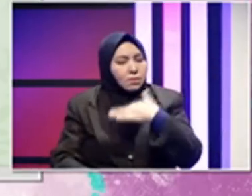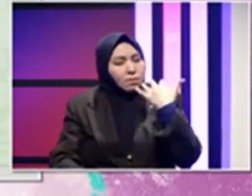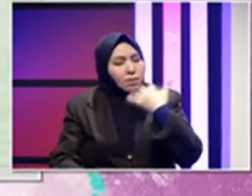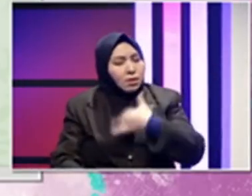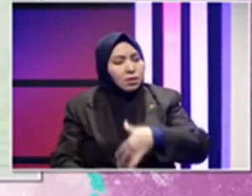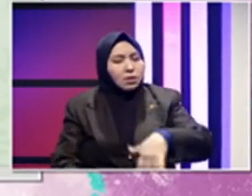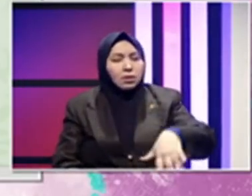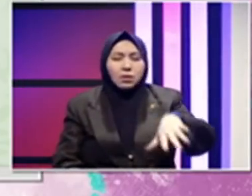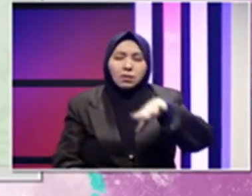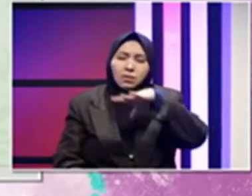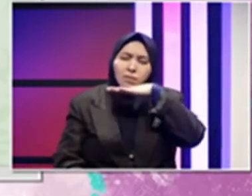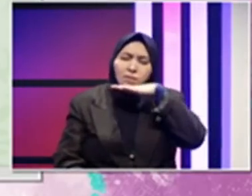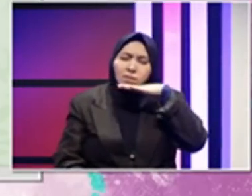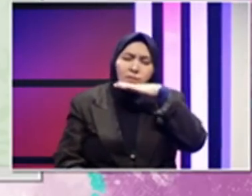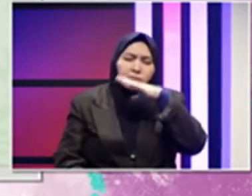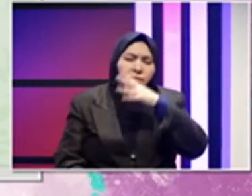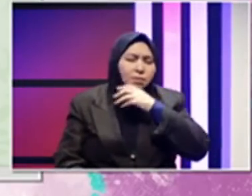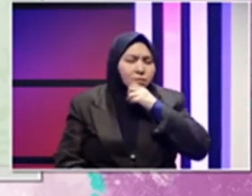ألوانها